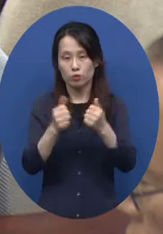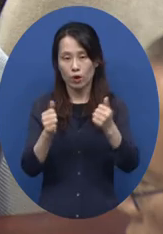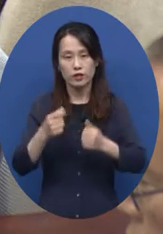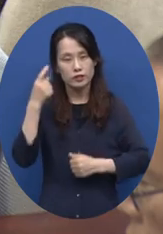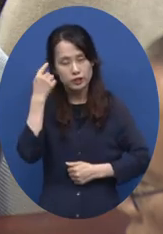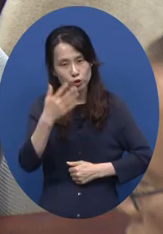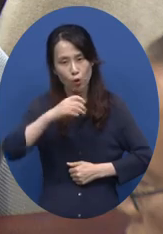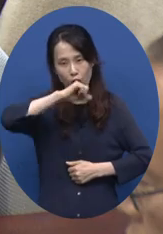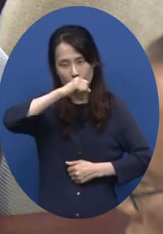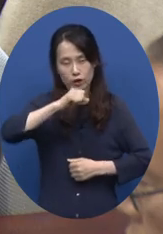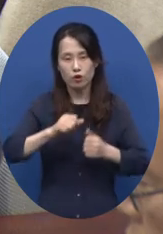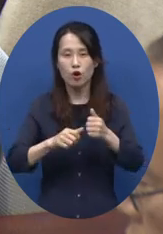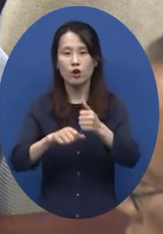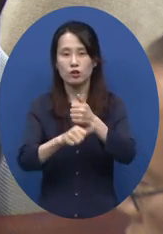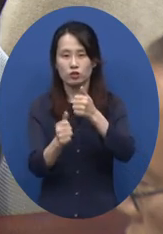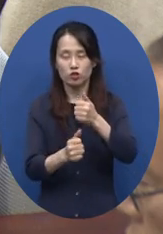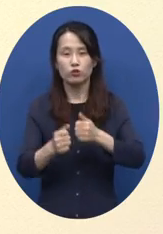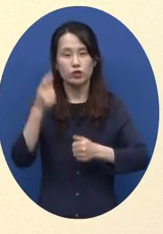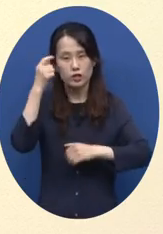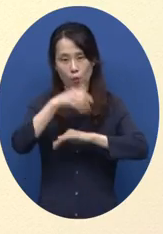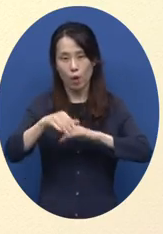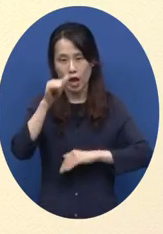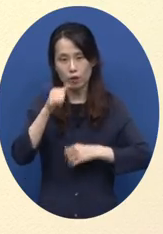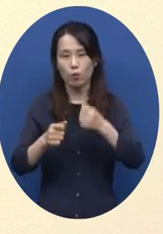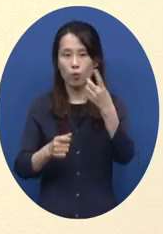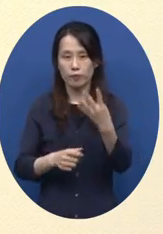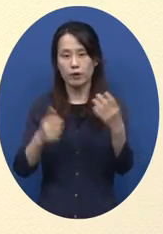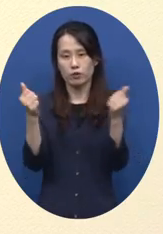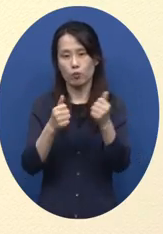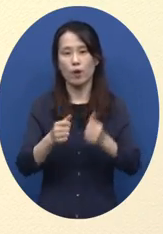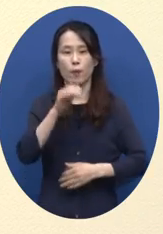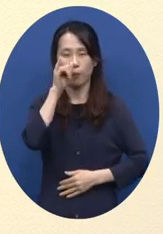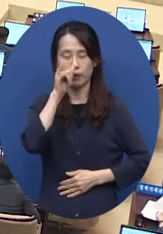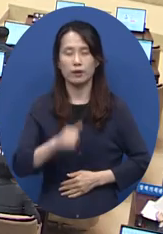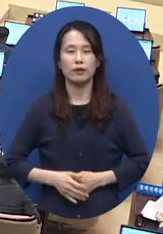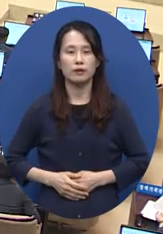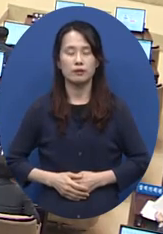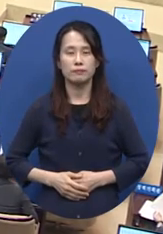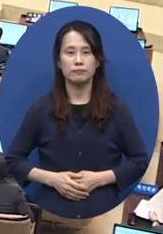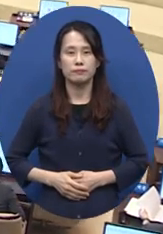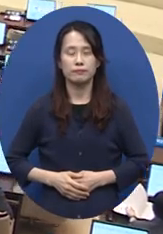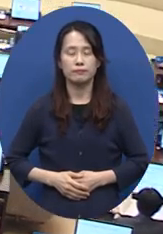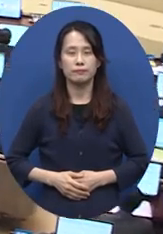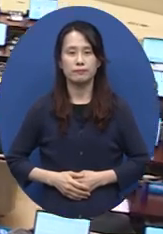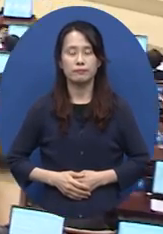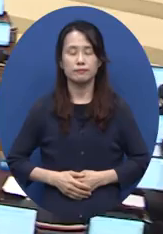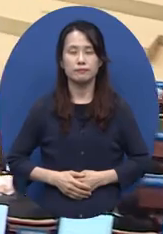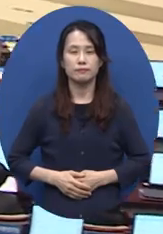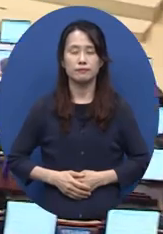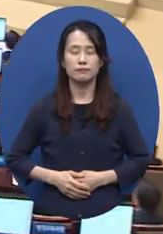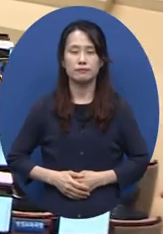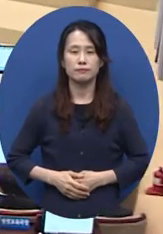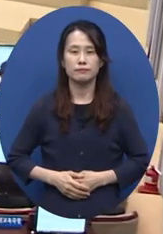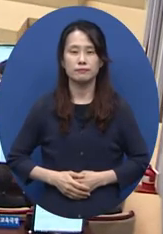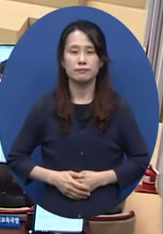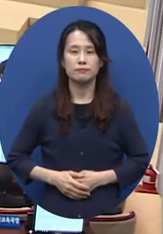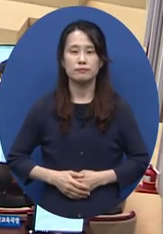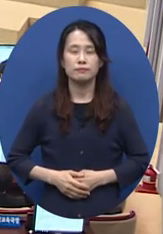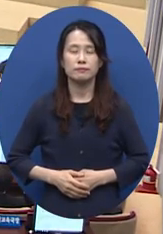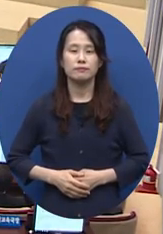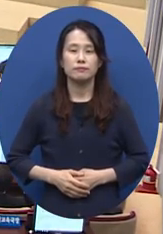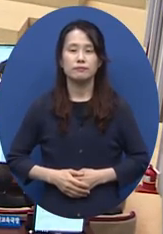지리와 예결특위 등이 예정돼 있고 네 차례의 본회의를 끝으로 마무리 됩니다 경계 utv 1선 집니다